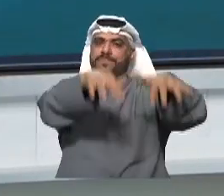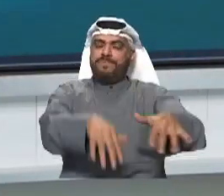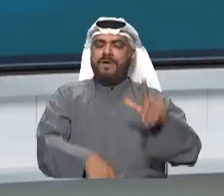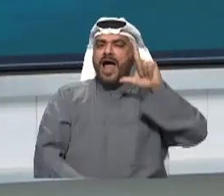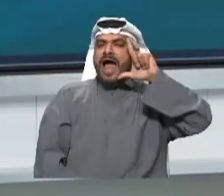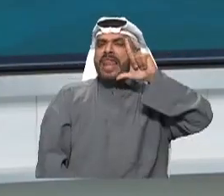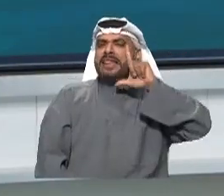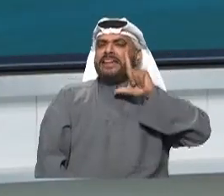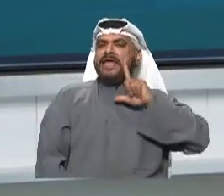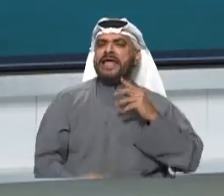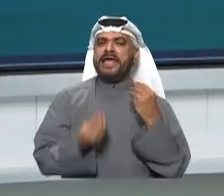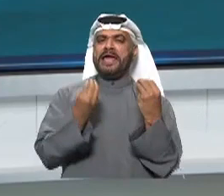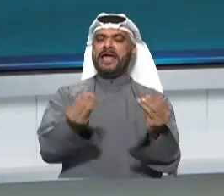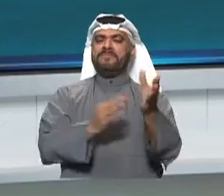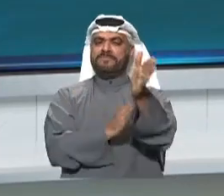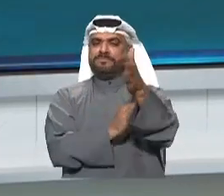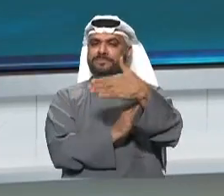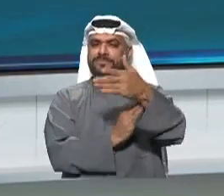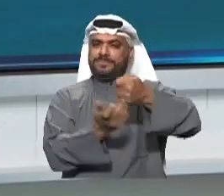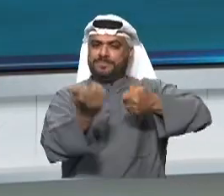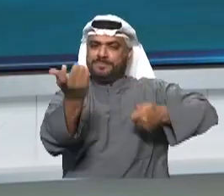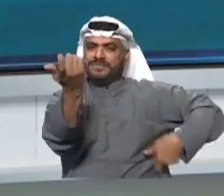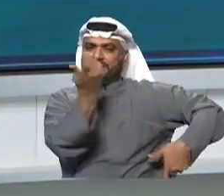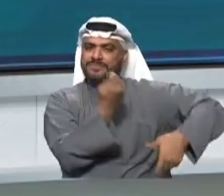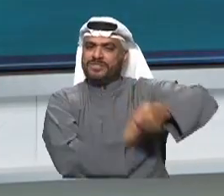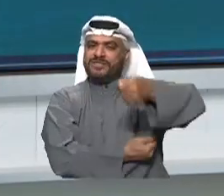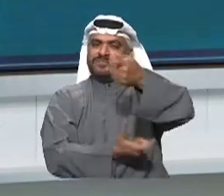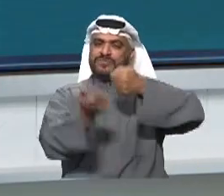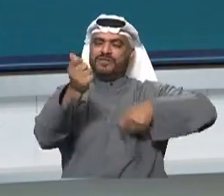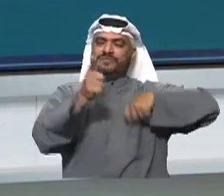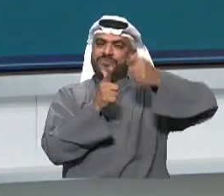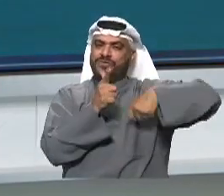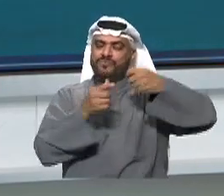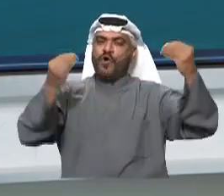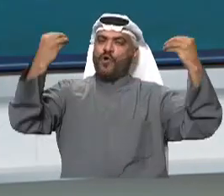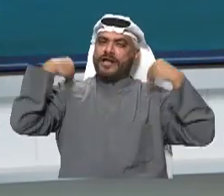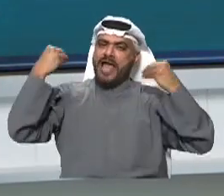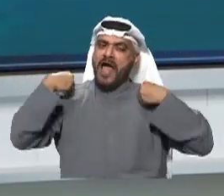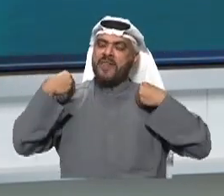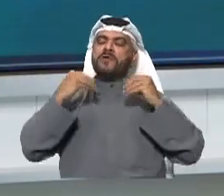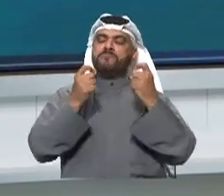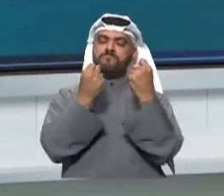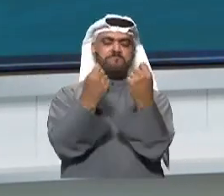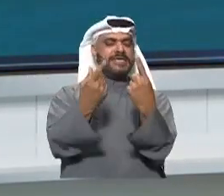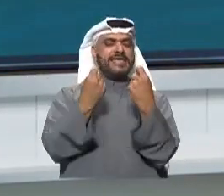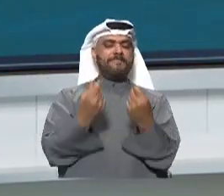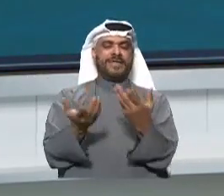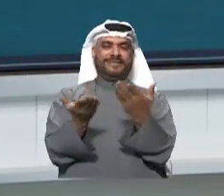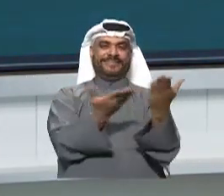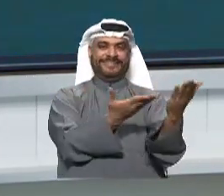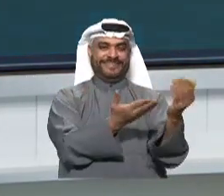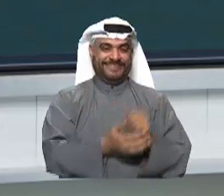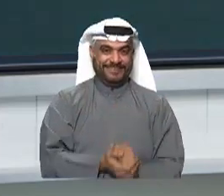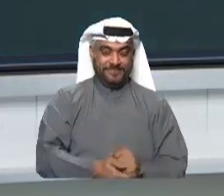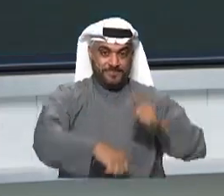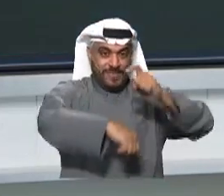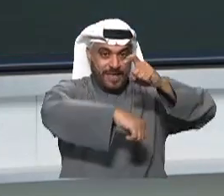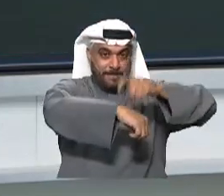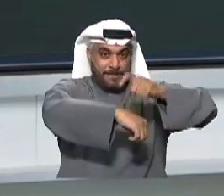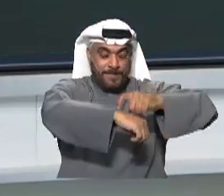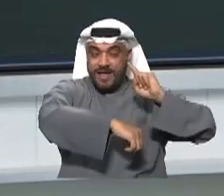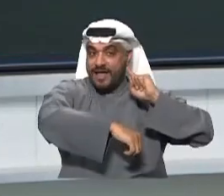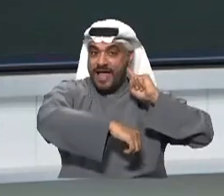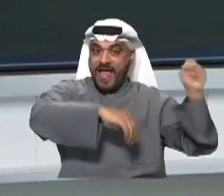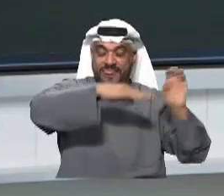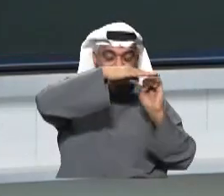ومناسبه جدا لممارسه اين نشاط بحري ونذكركم ان التيارات المائيه لازالت في فتره الفساد المواقيت